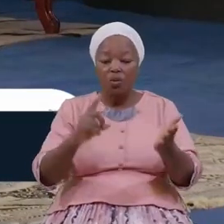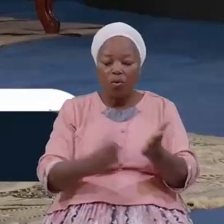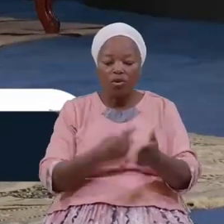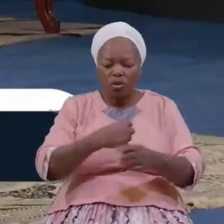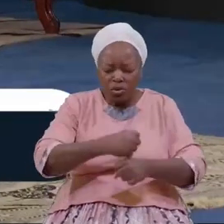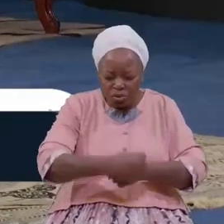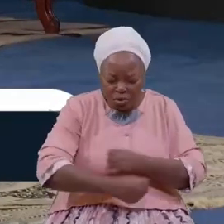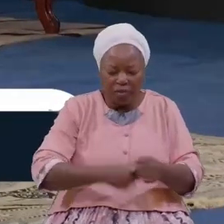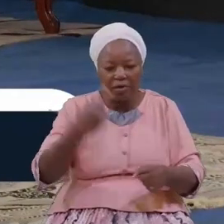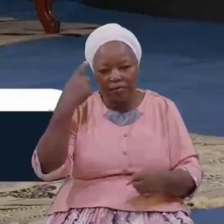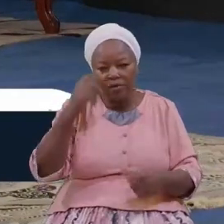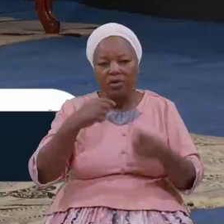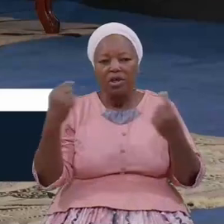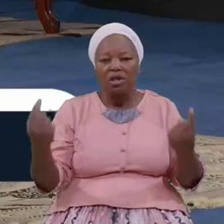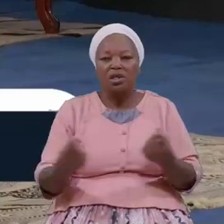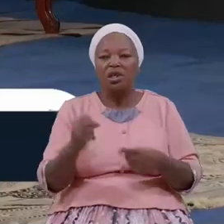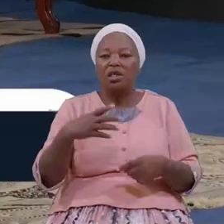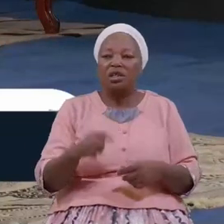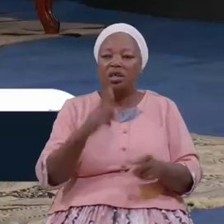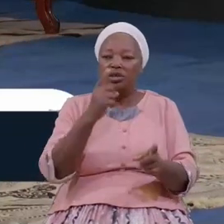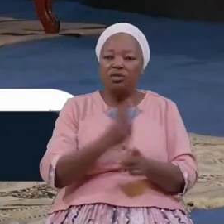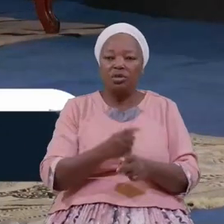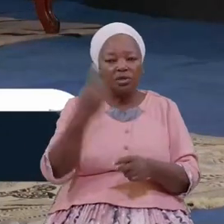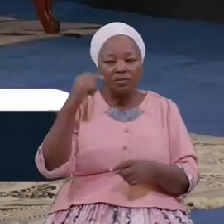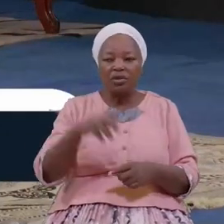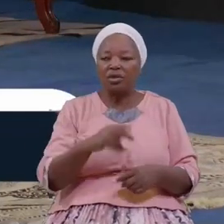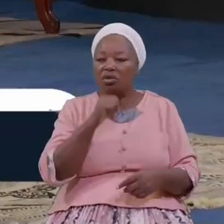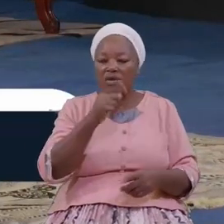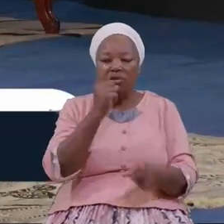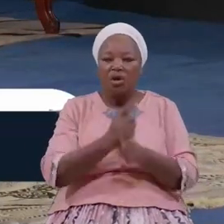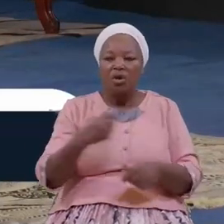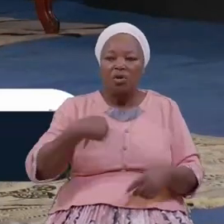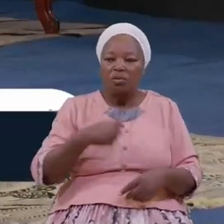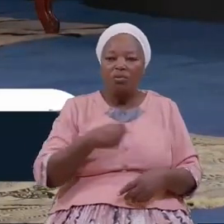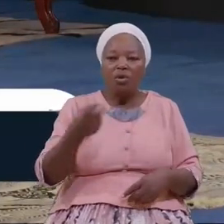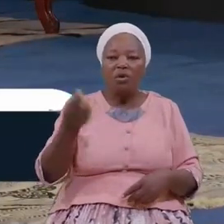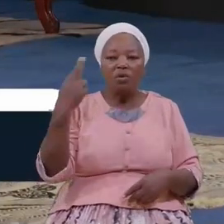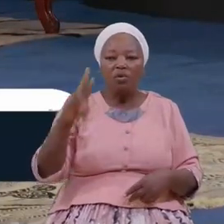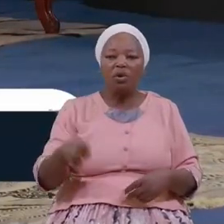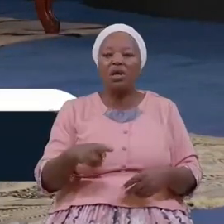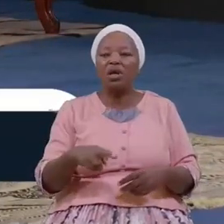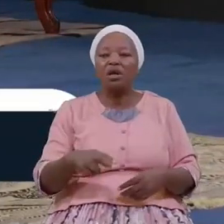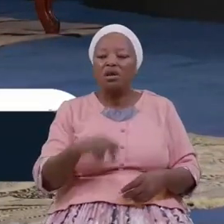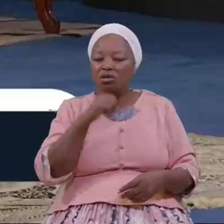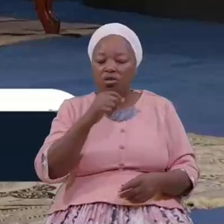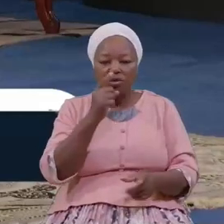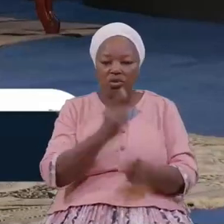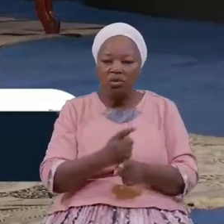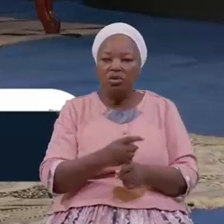Christ aussi a souffert une fois pour les péchés, lui juste pour des injustes. Nous